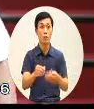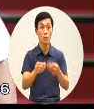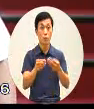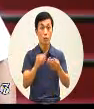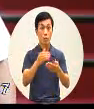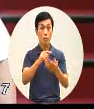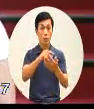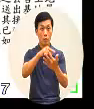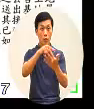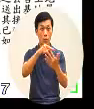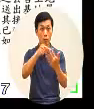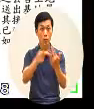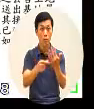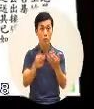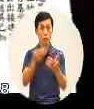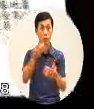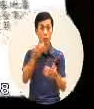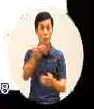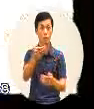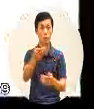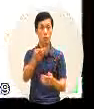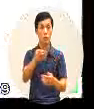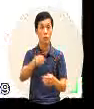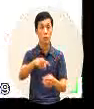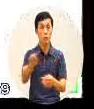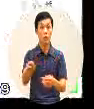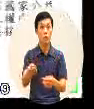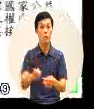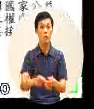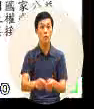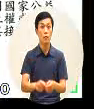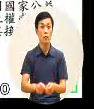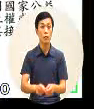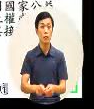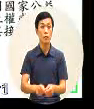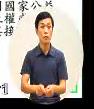条，来再下一页。第九条，